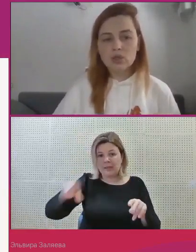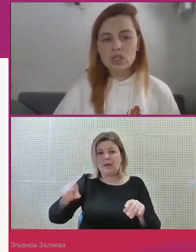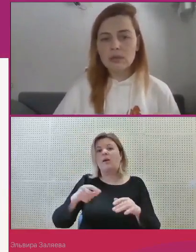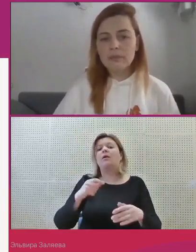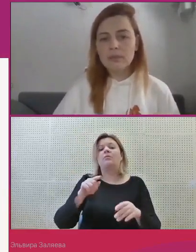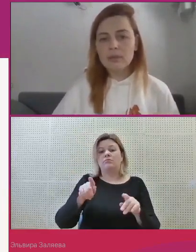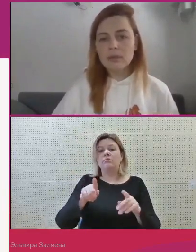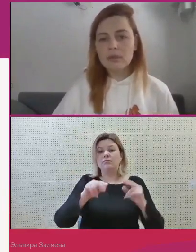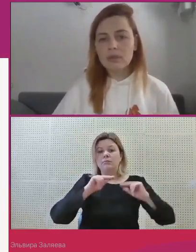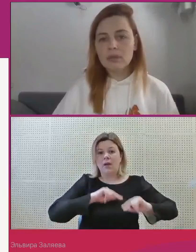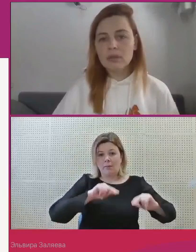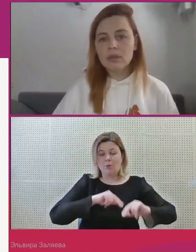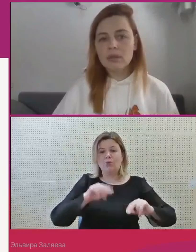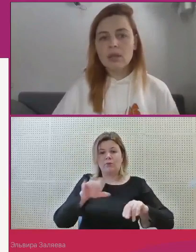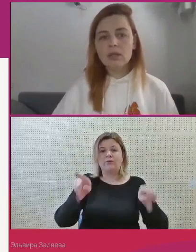ключе,